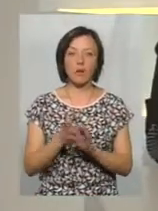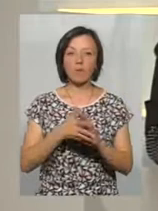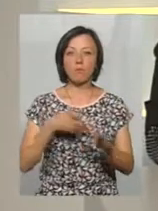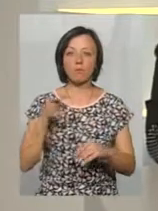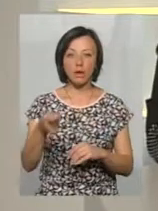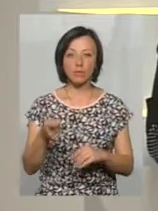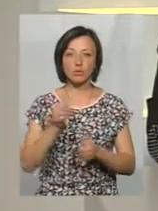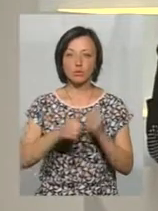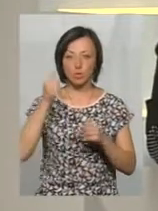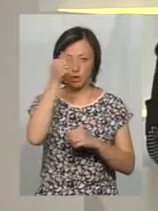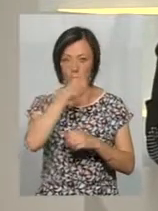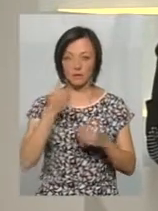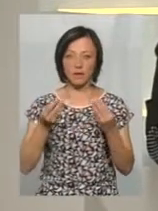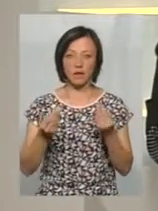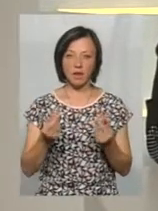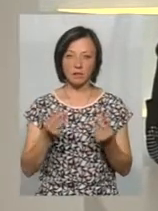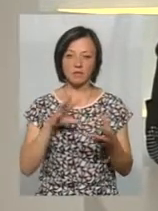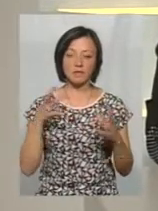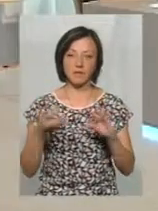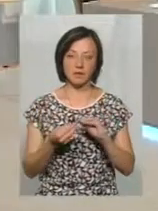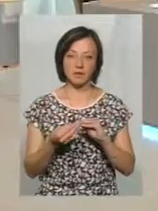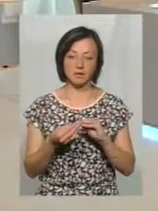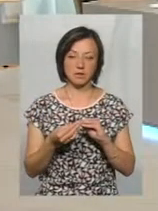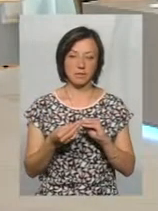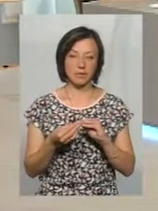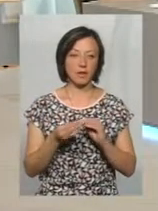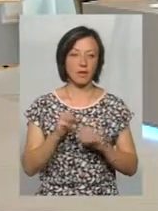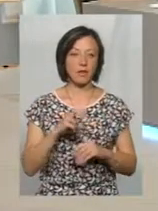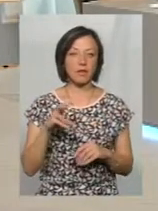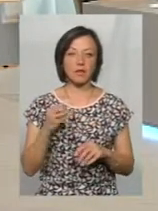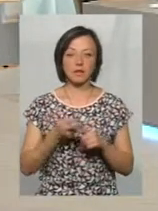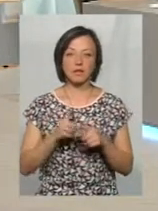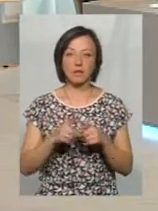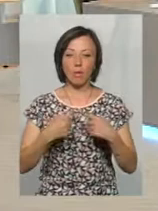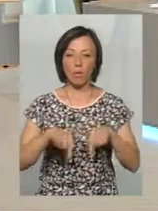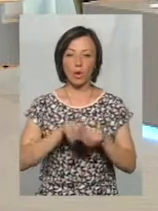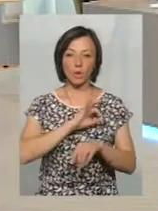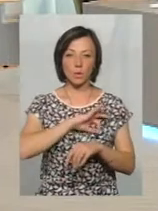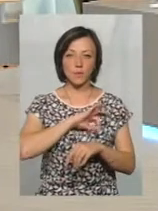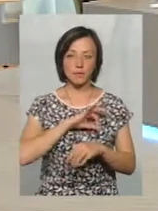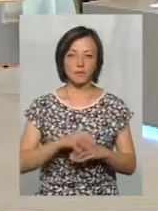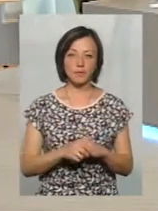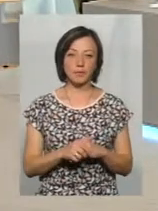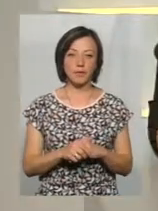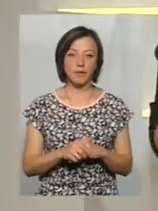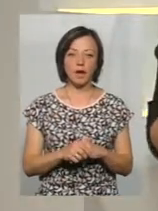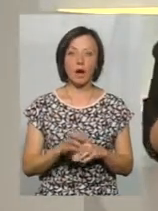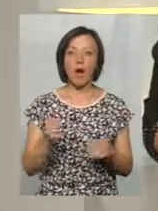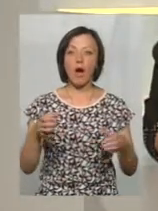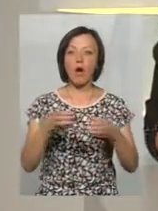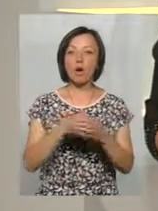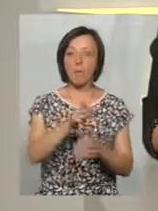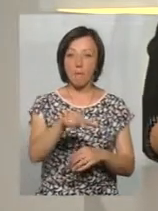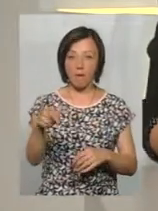подають щорічну там, фінансову звітність, але... Це вже не органи юстиції. Пане Андрію, а громада якось